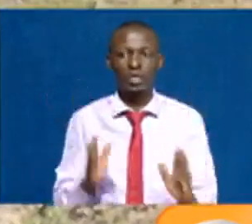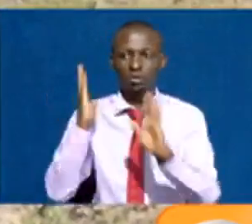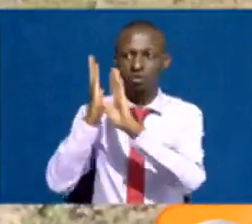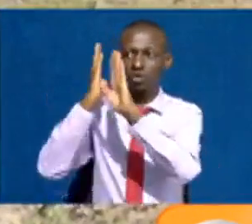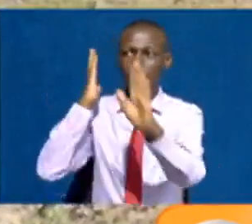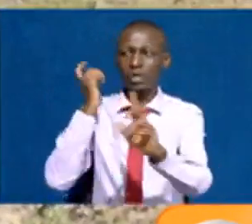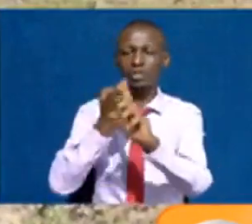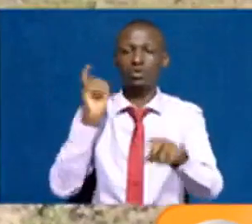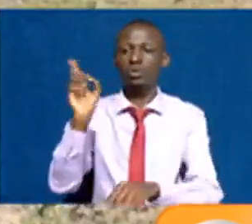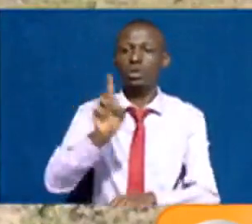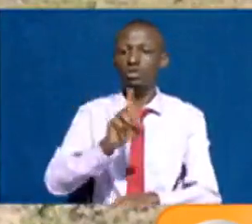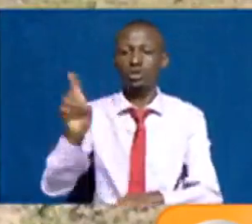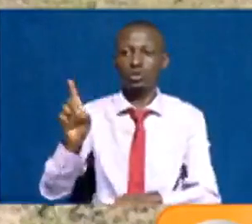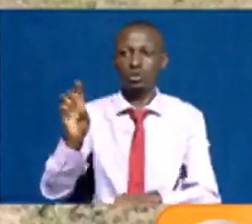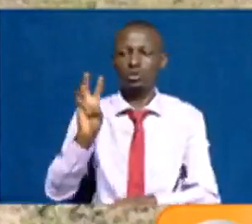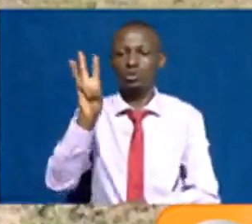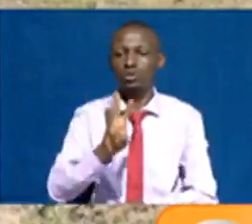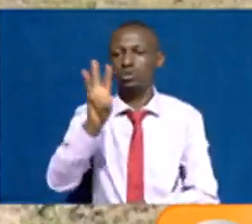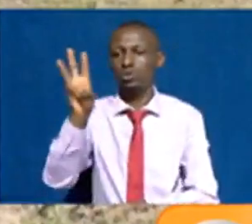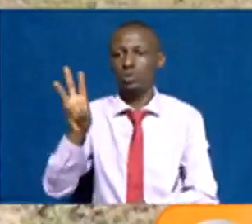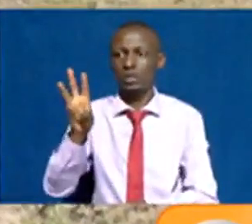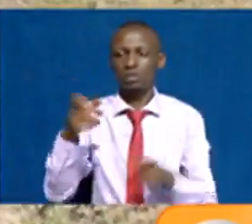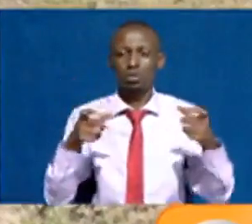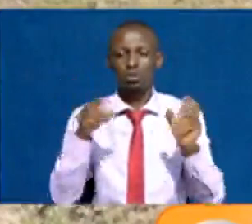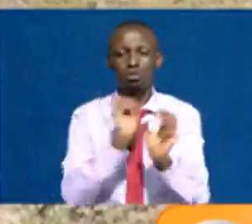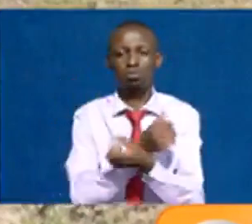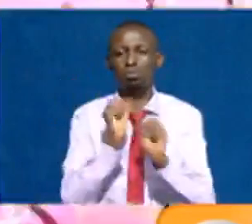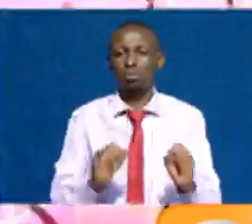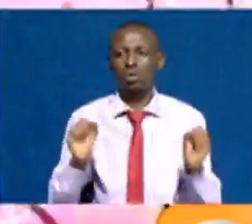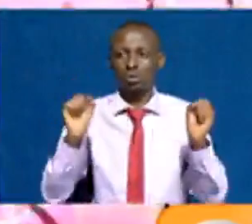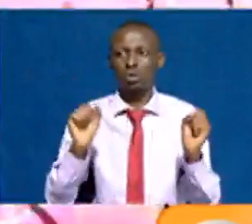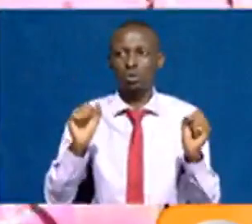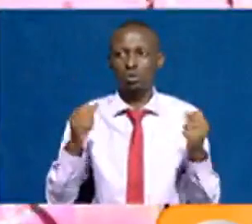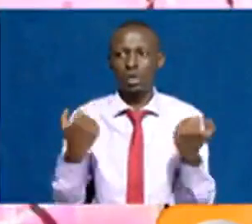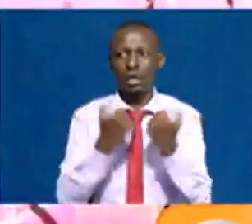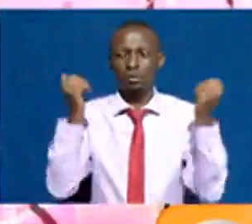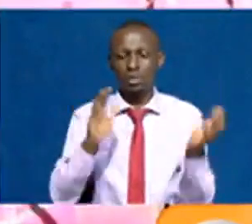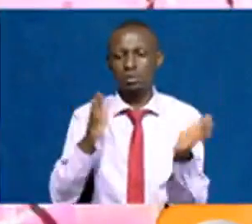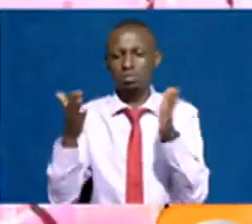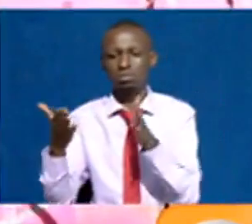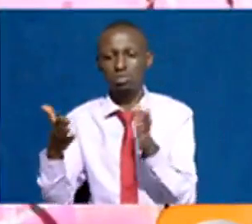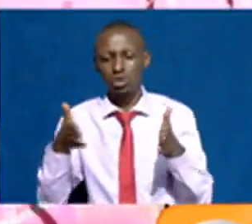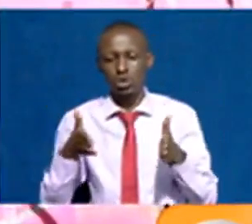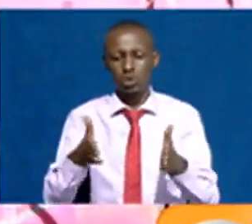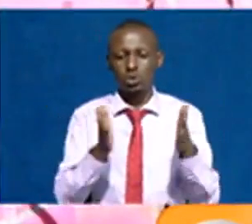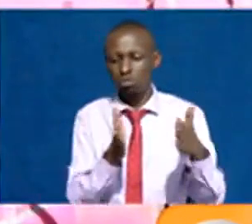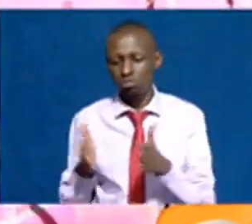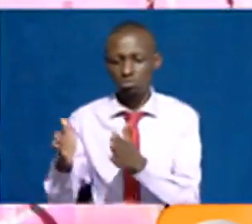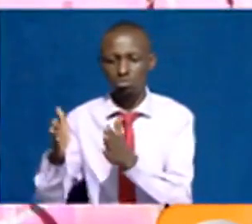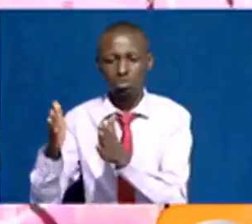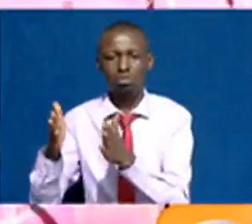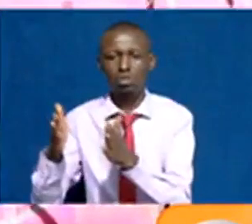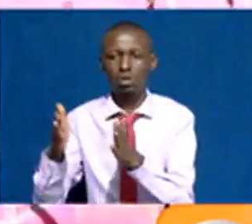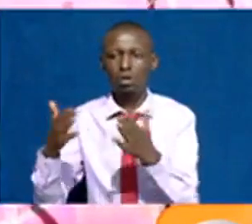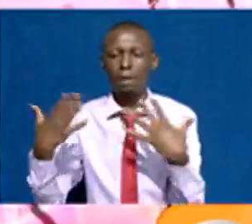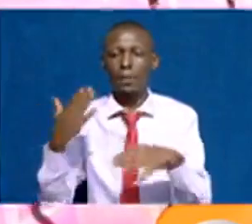lililokuwa likitoka Nairobi kuelekea magharibi mwa nchi aliposhindwa kulidhibiti na kuacha njia. Abiria waliojeruhiwa walipelekwa katika hospitali ya